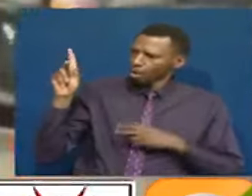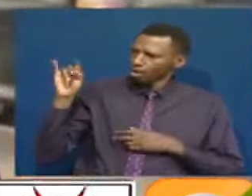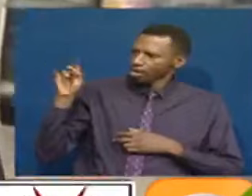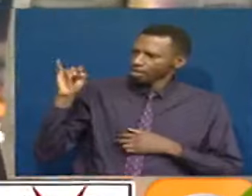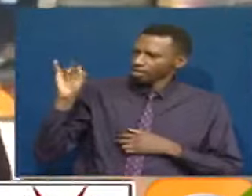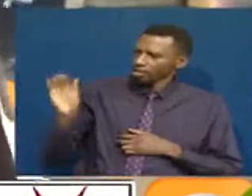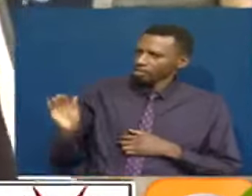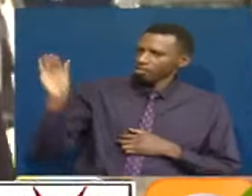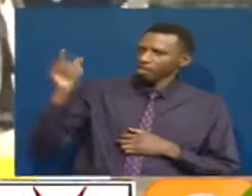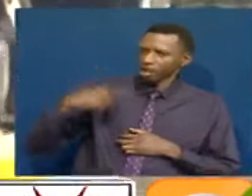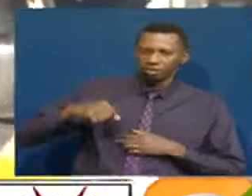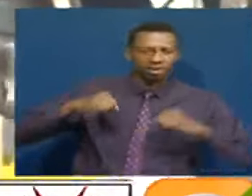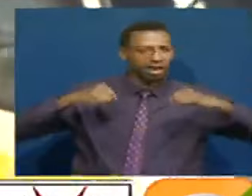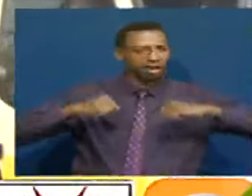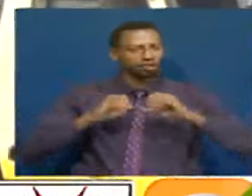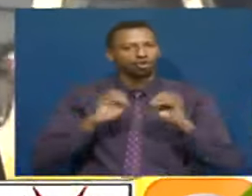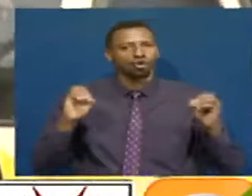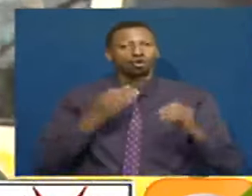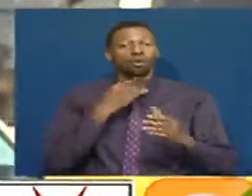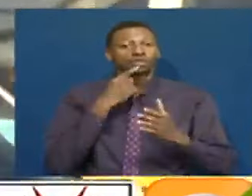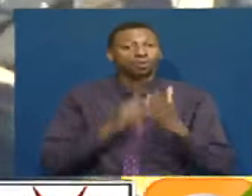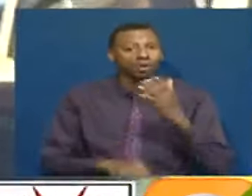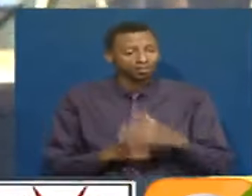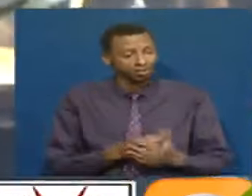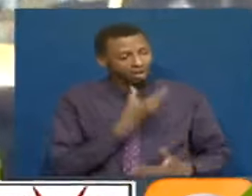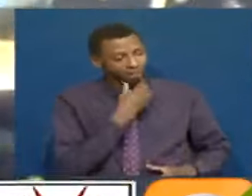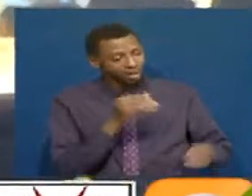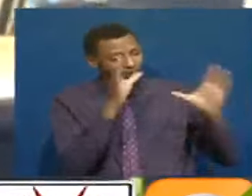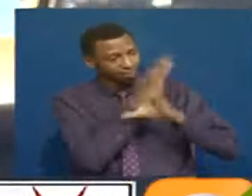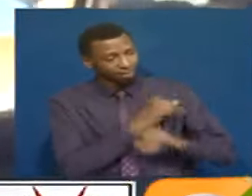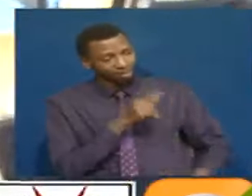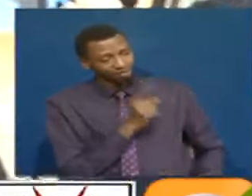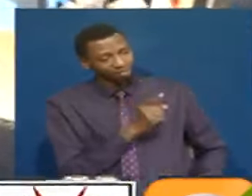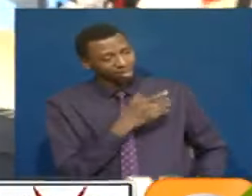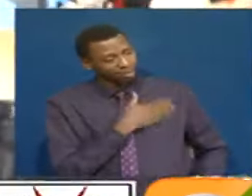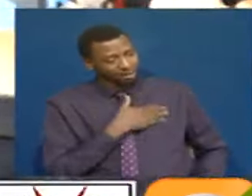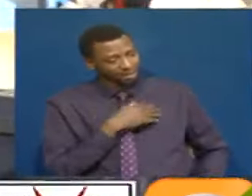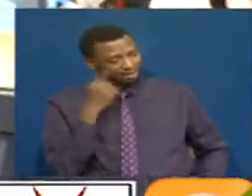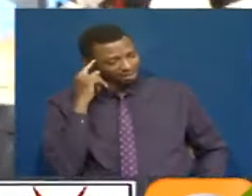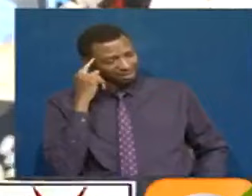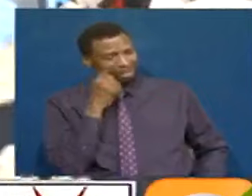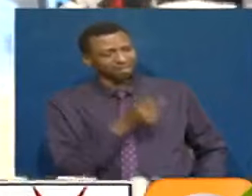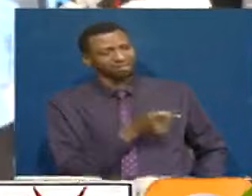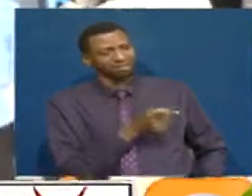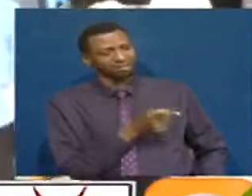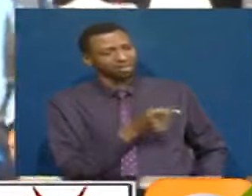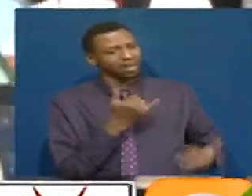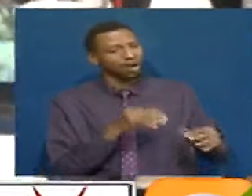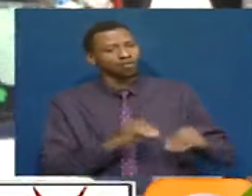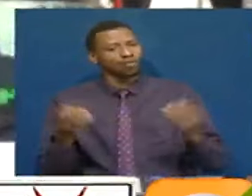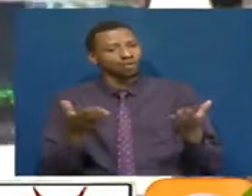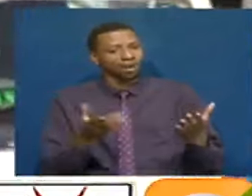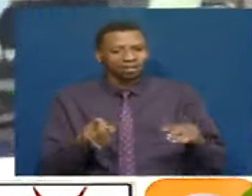nayo. Na tunataka kusema manzee president, manzee reason tu venye tu penye yako. Kenya natupeleka man. Hata sisi